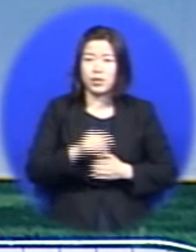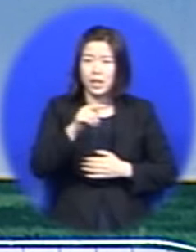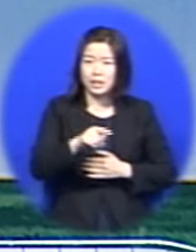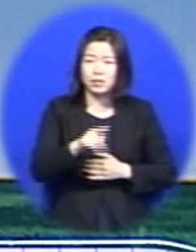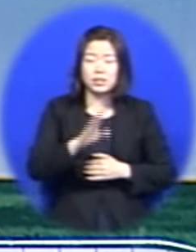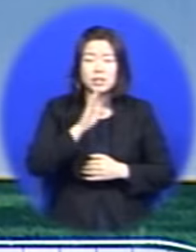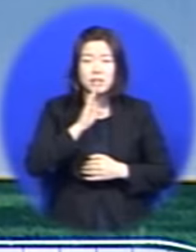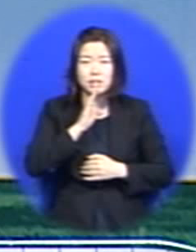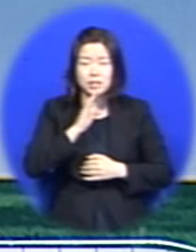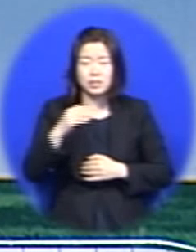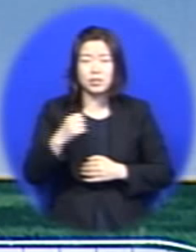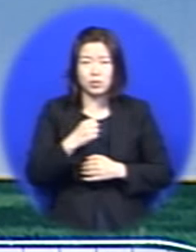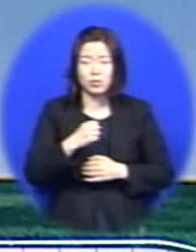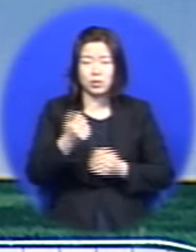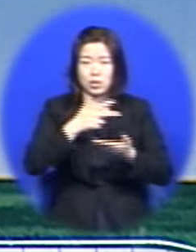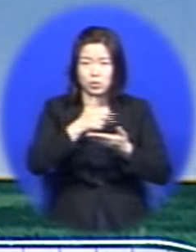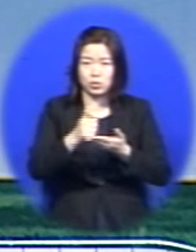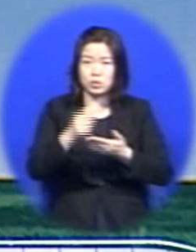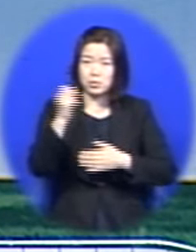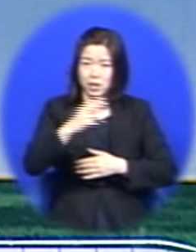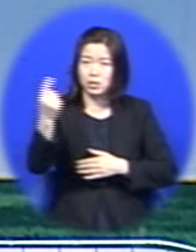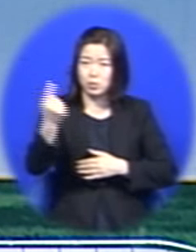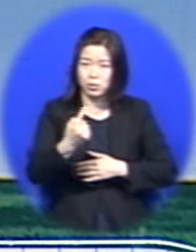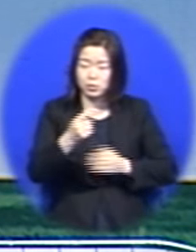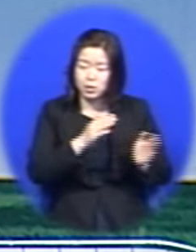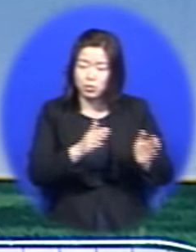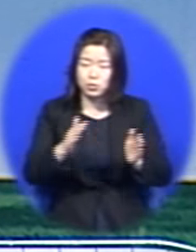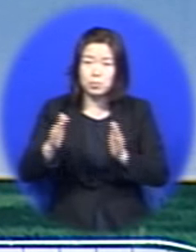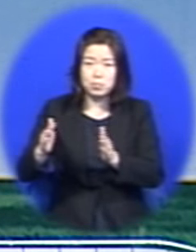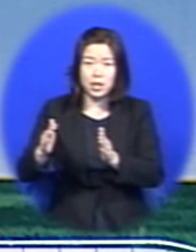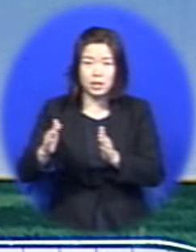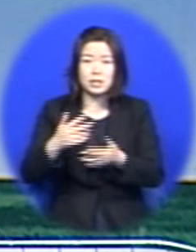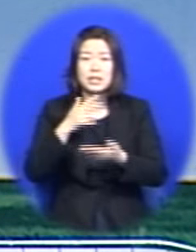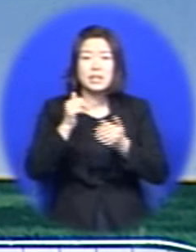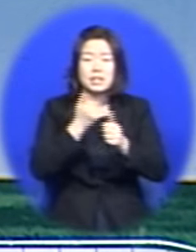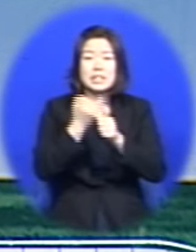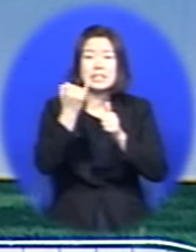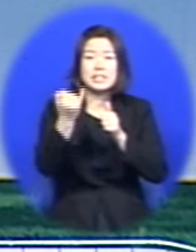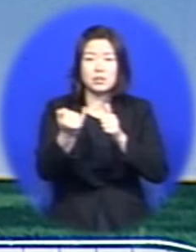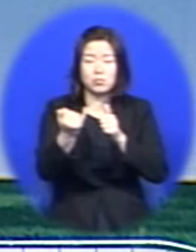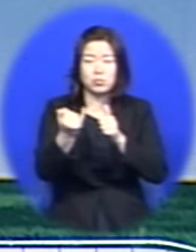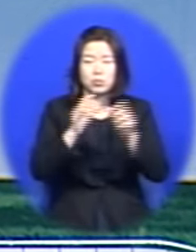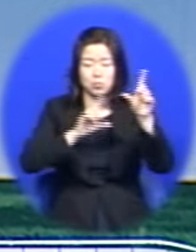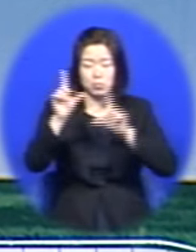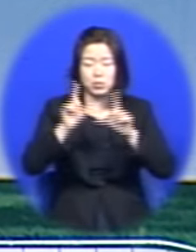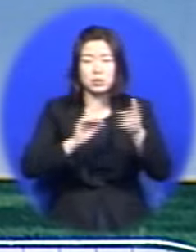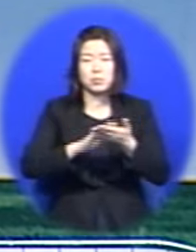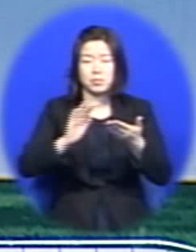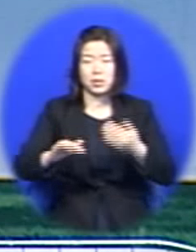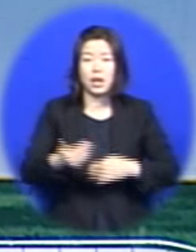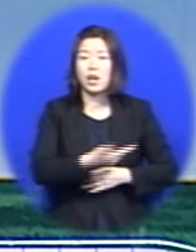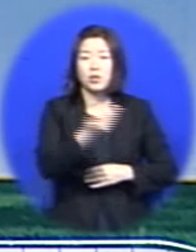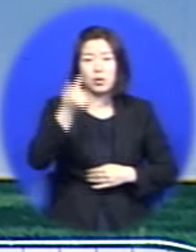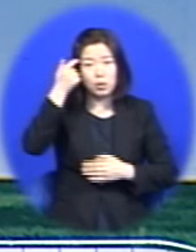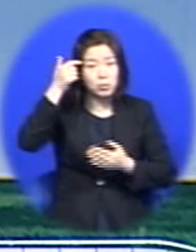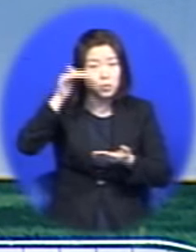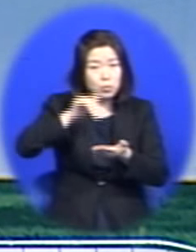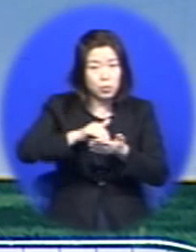그것이 진정으로 주의 재림을 준비한 신부예요. 여러분은 후회할 일이